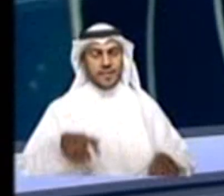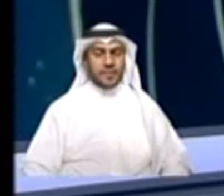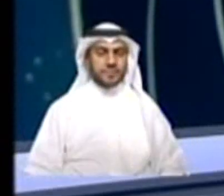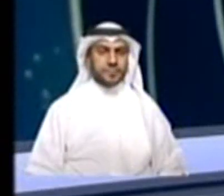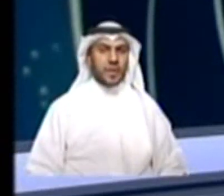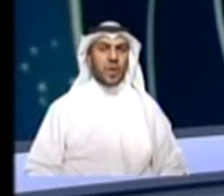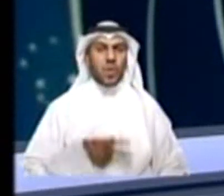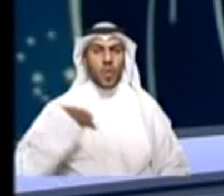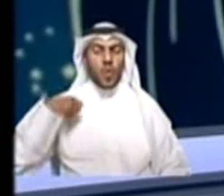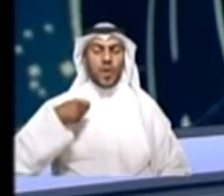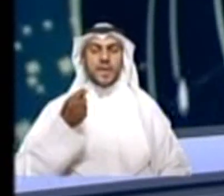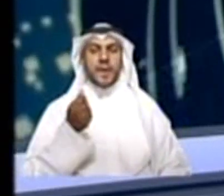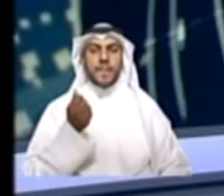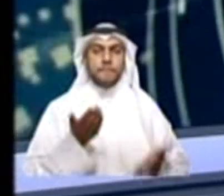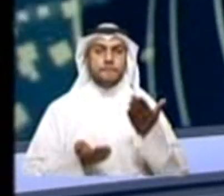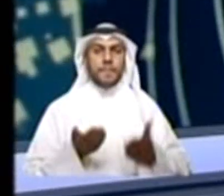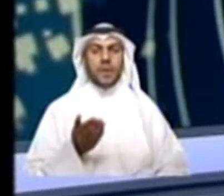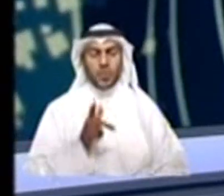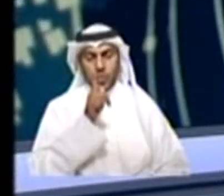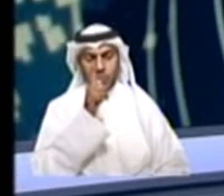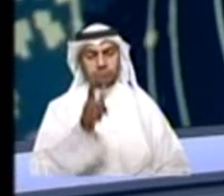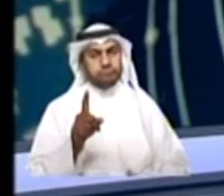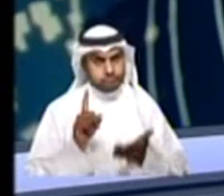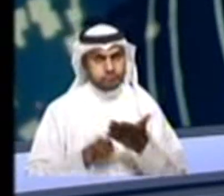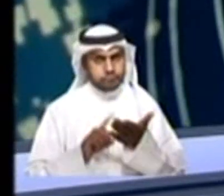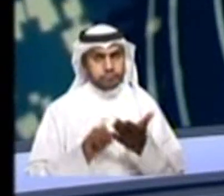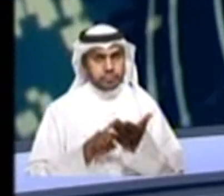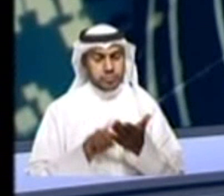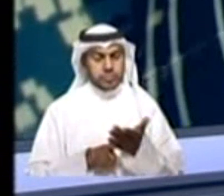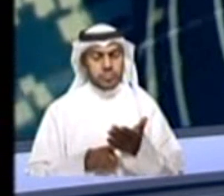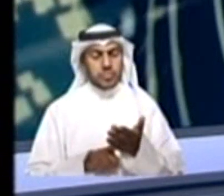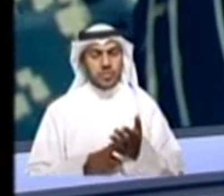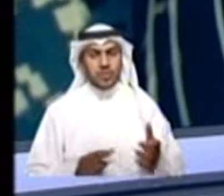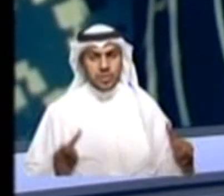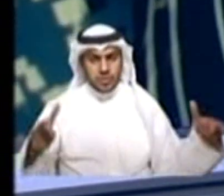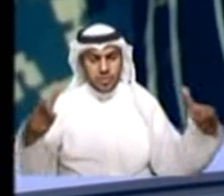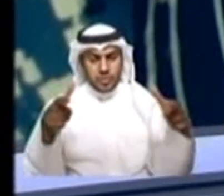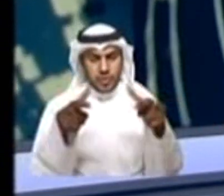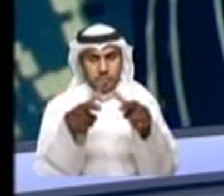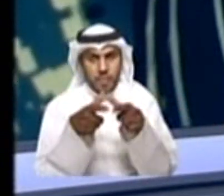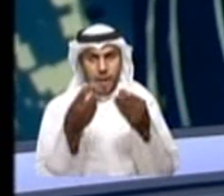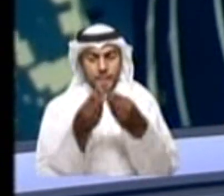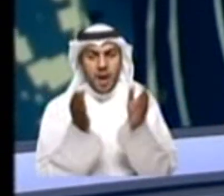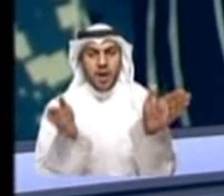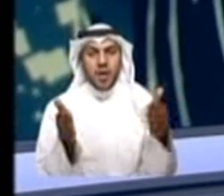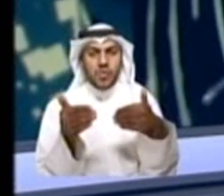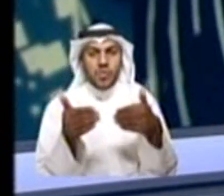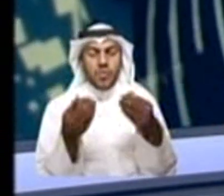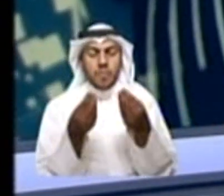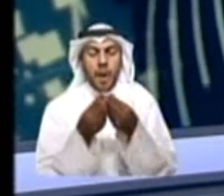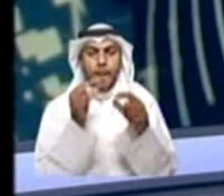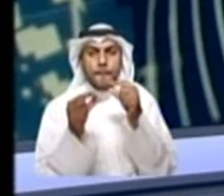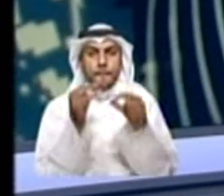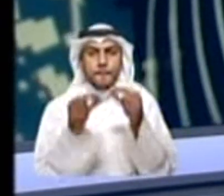أكد وزير المالية دكتور نايف الحاج رف خلال مشاركته في الاجتماع السنوي لصندوق النقد والبنك الدولي